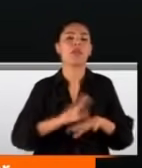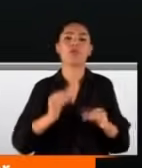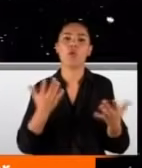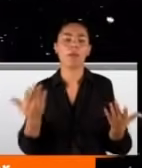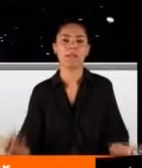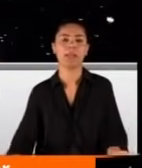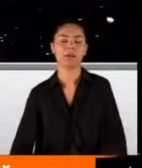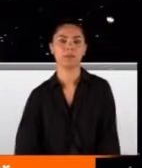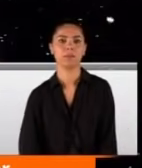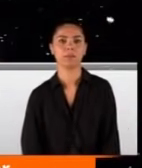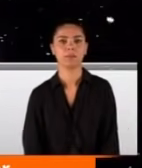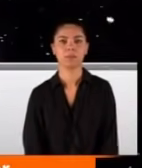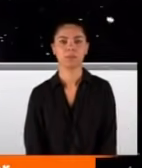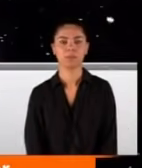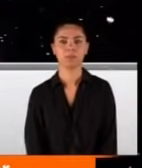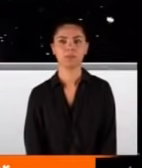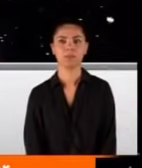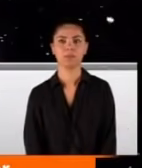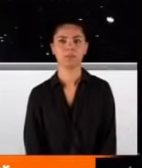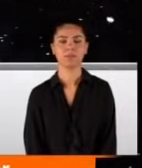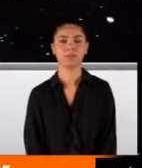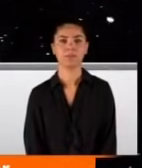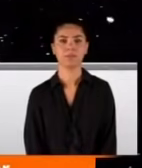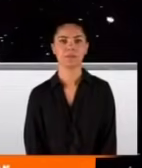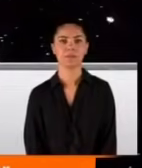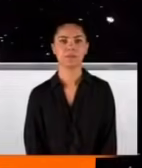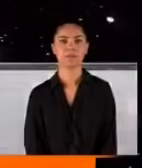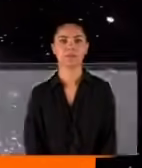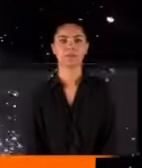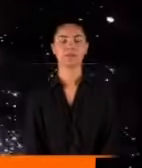olabilir. Huge asteroids are almost impossible to spot, but now NASA is creating the best.